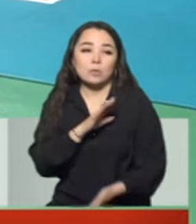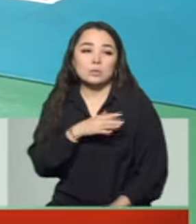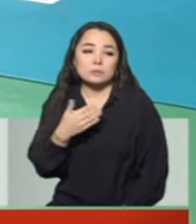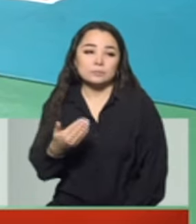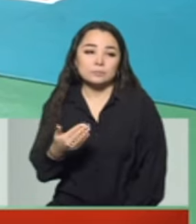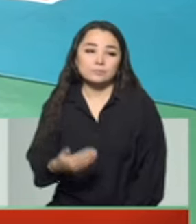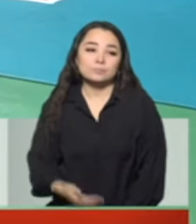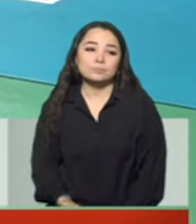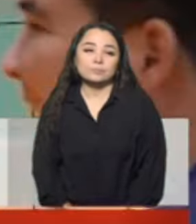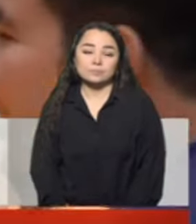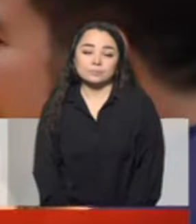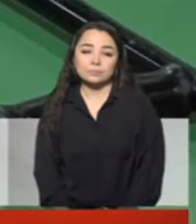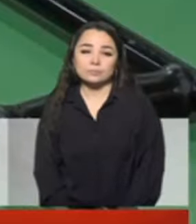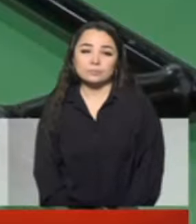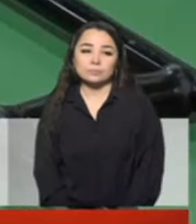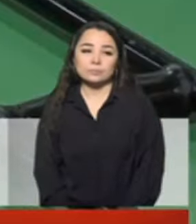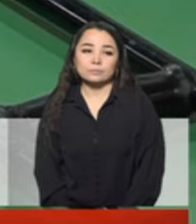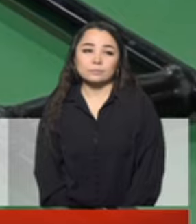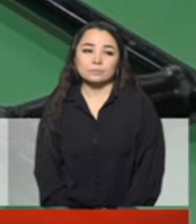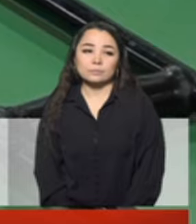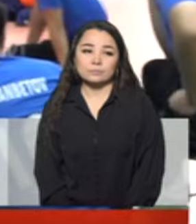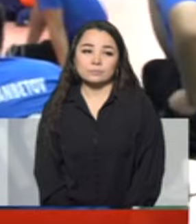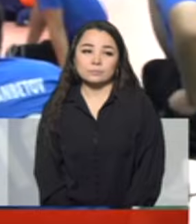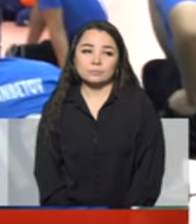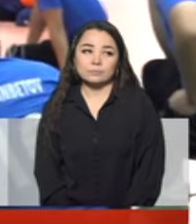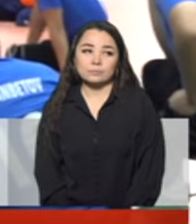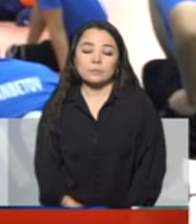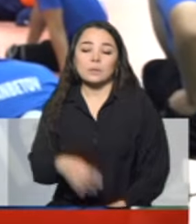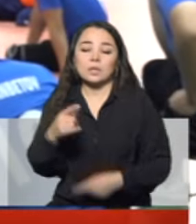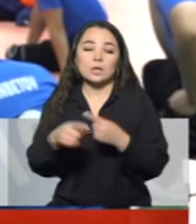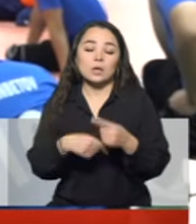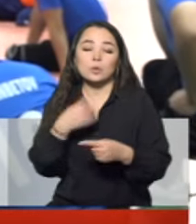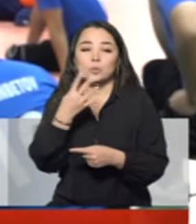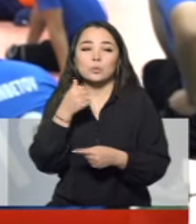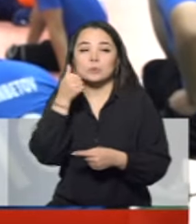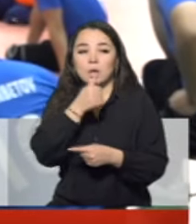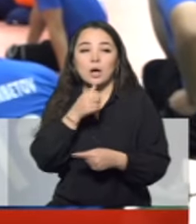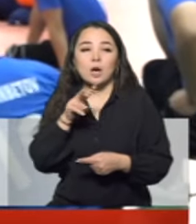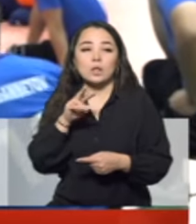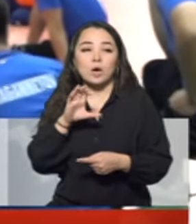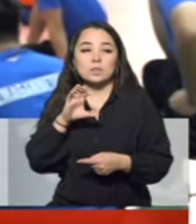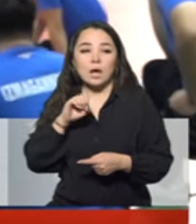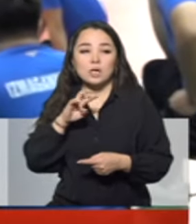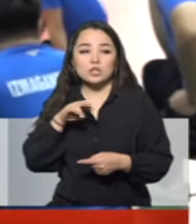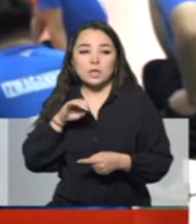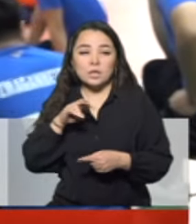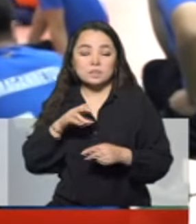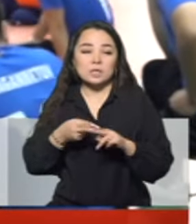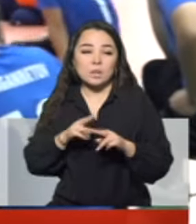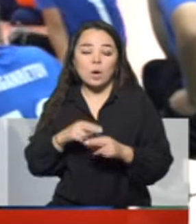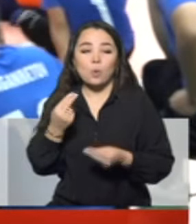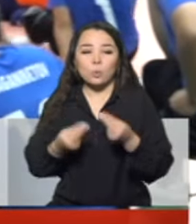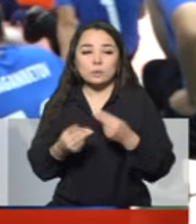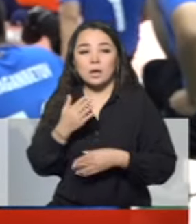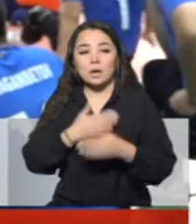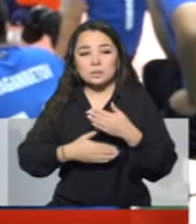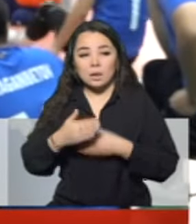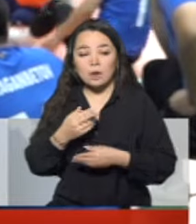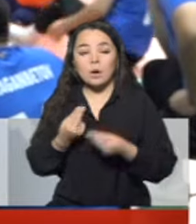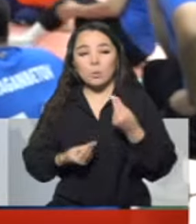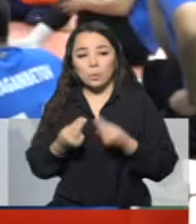Келесі 4 жылдық Лос-Анджелеске дайындық бастап кеттік. паралимпиада ойындарында.